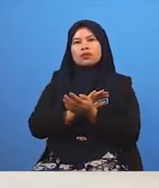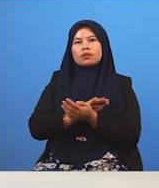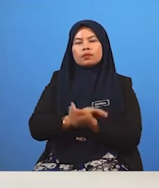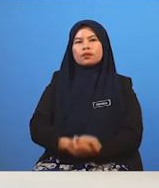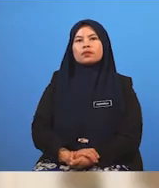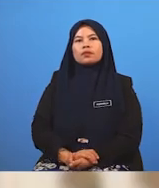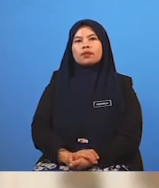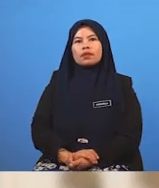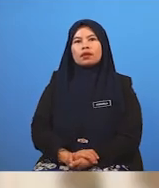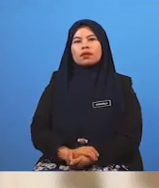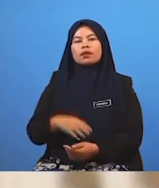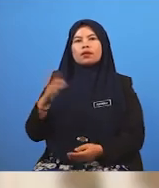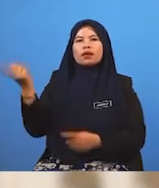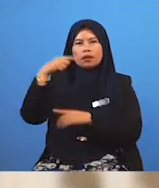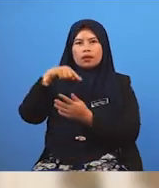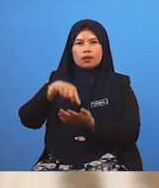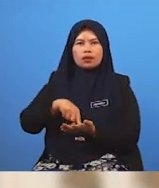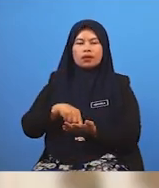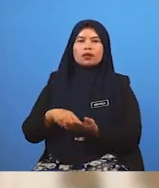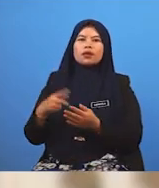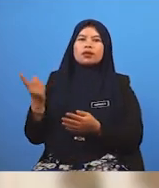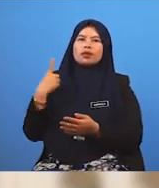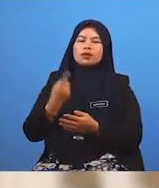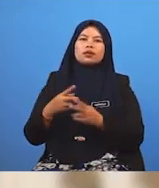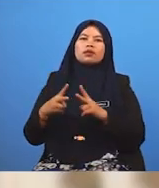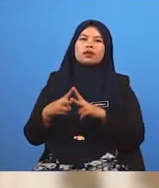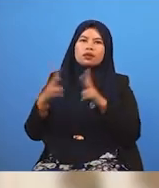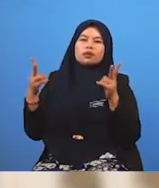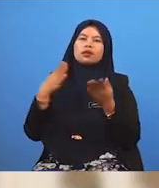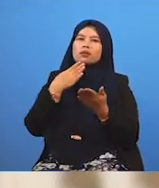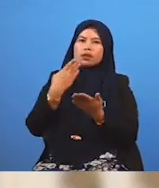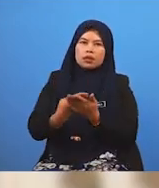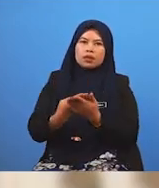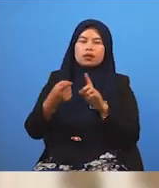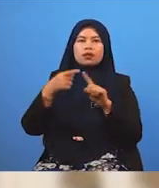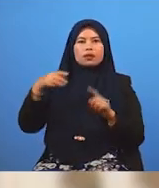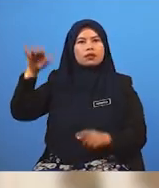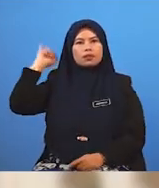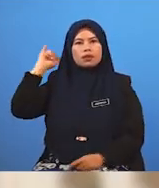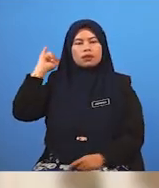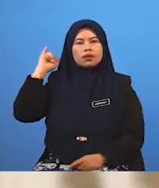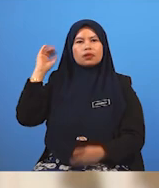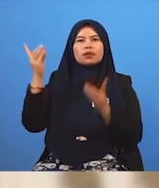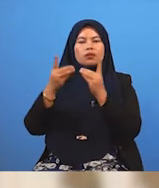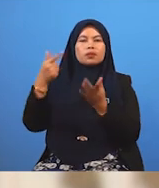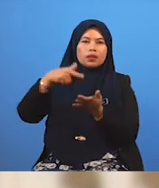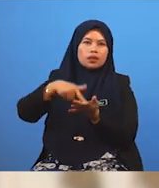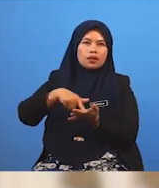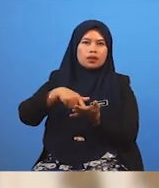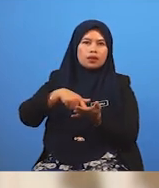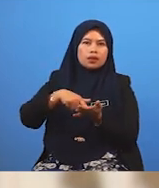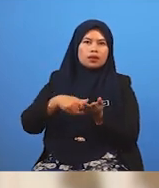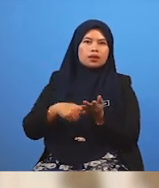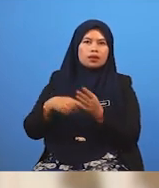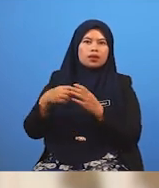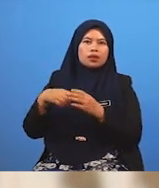kita. Mudah-mudahan hari ini kita lebih baik daripada semalam. Semoga kita jumpa lagi untuk episod yang akan